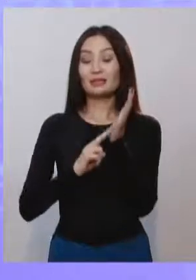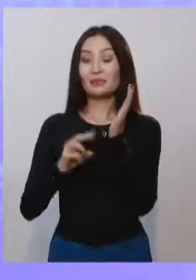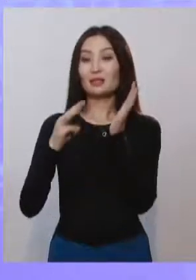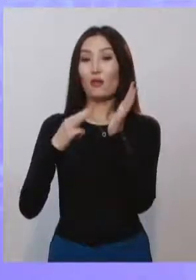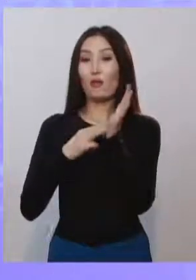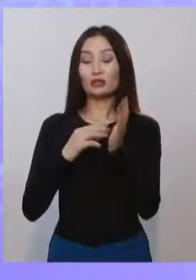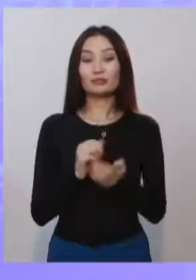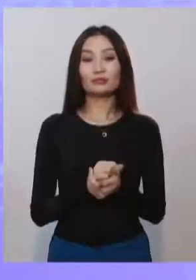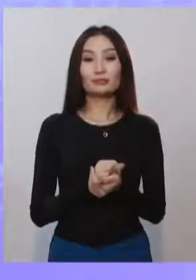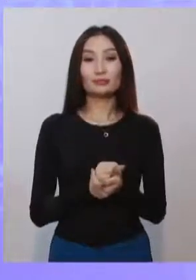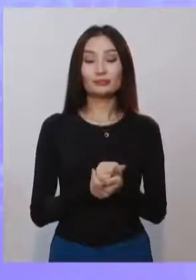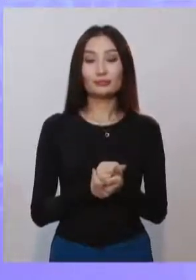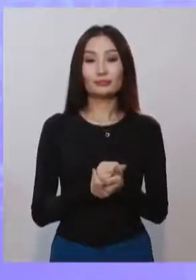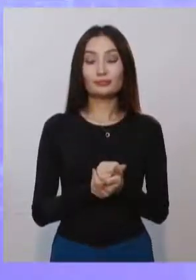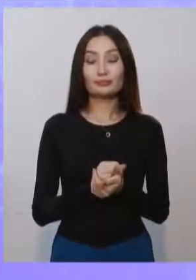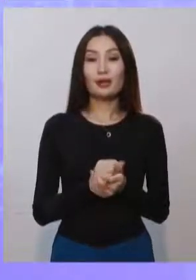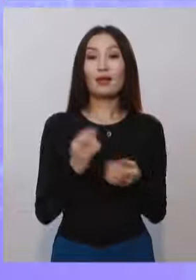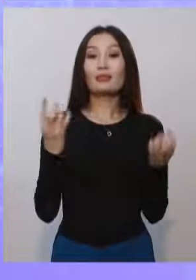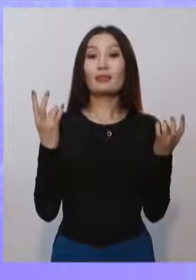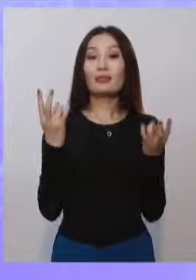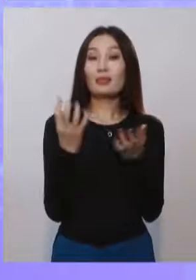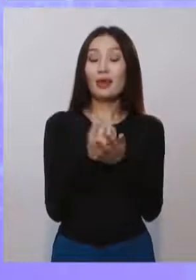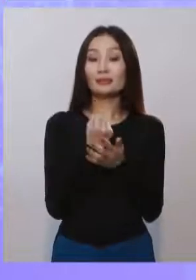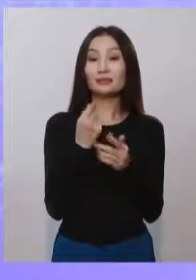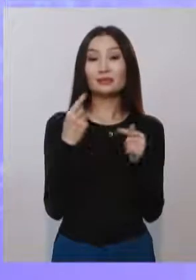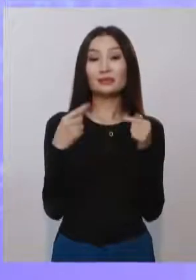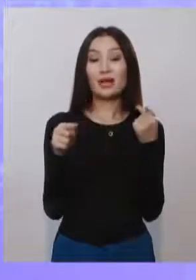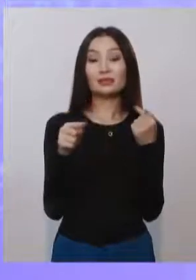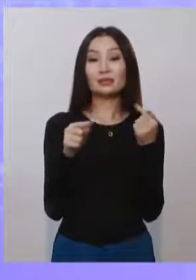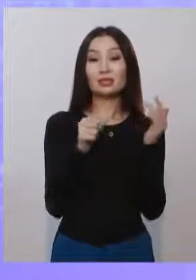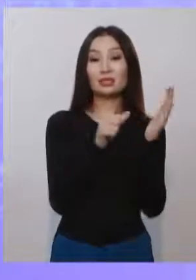78 найдите разность